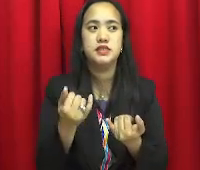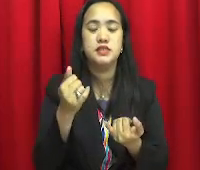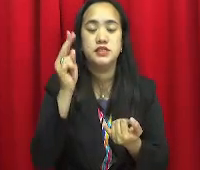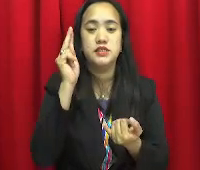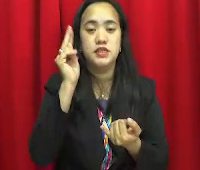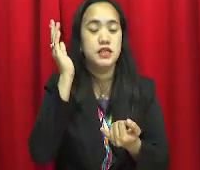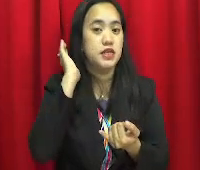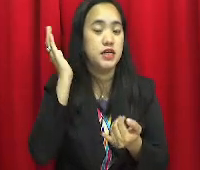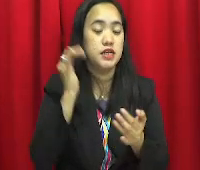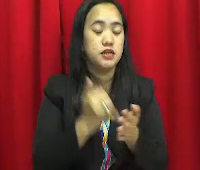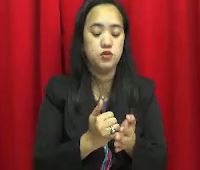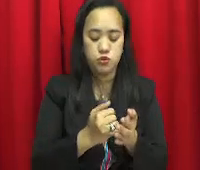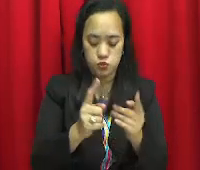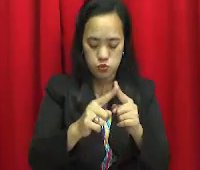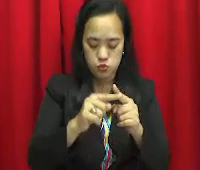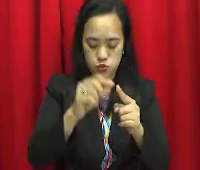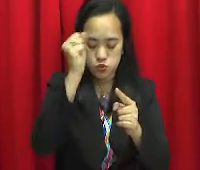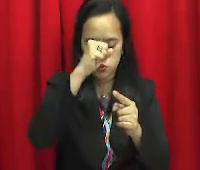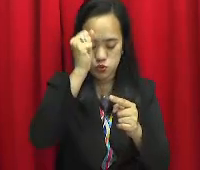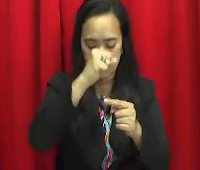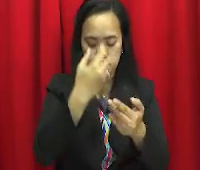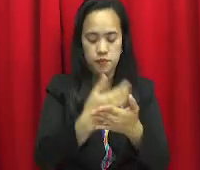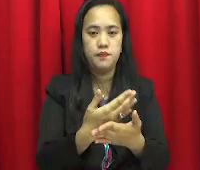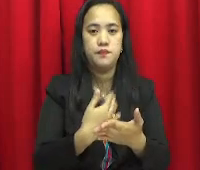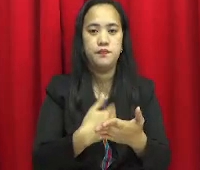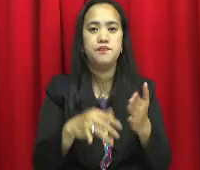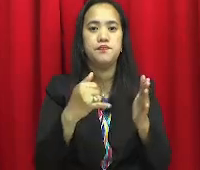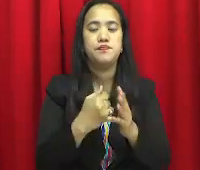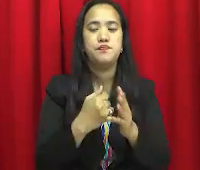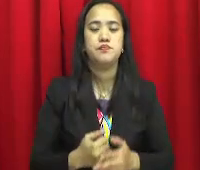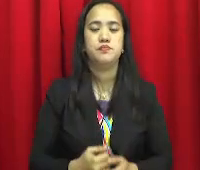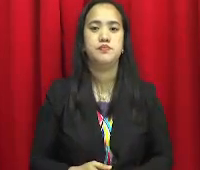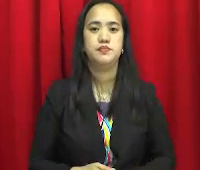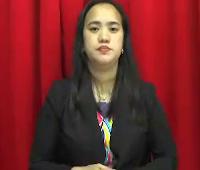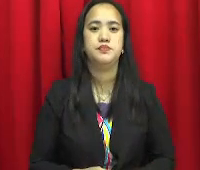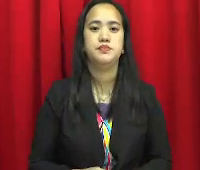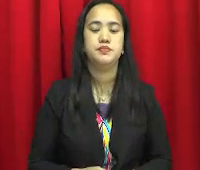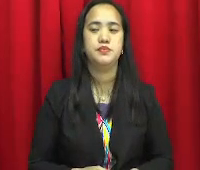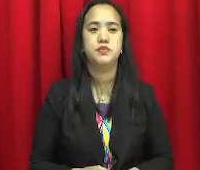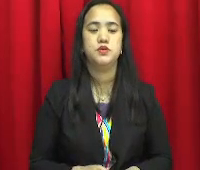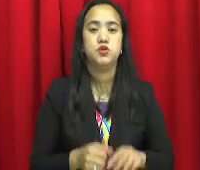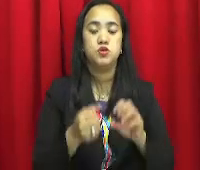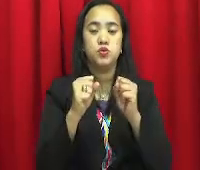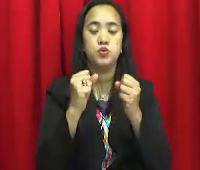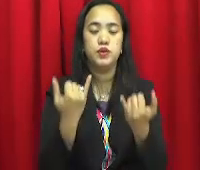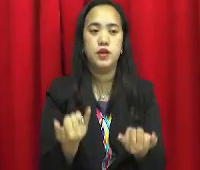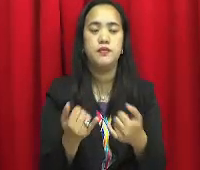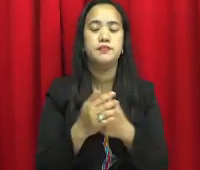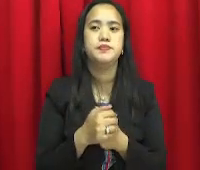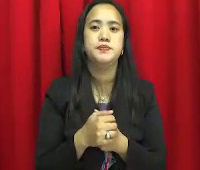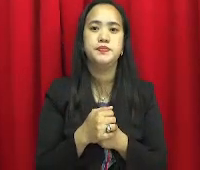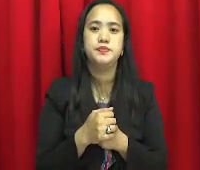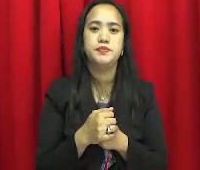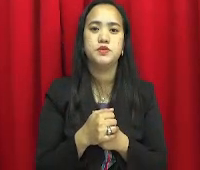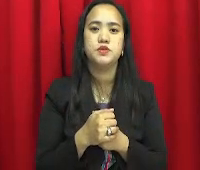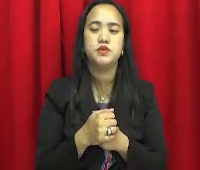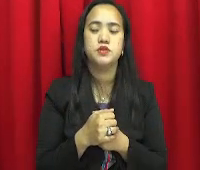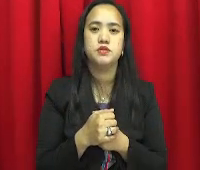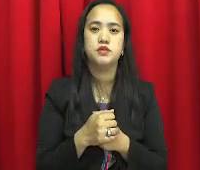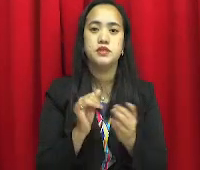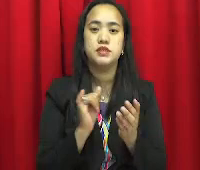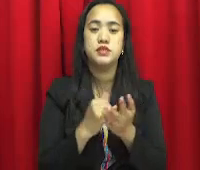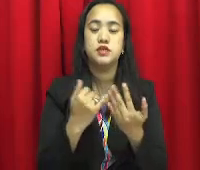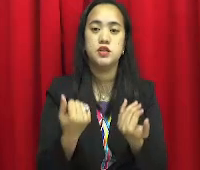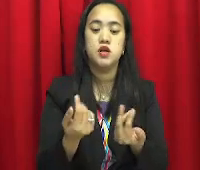sa ngayon. Bago ka pa, siya na nagsasabi. Ito na ang conclusion. So,